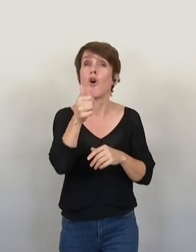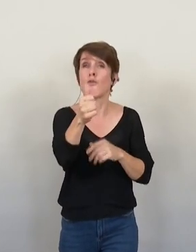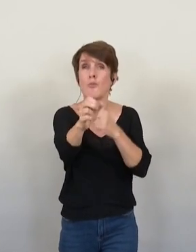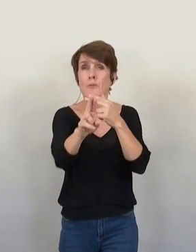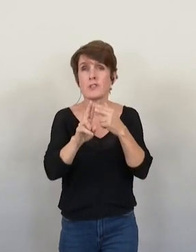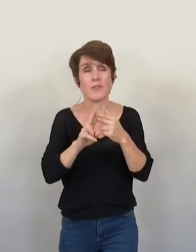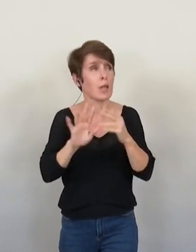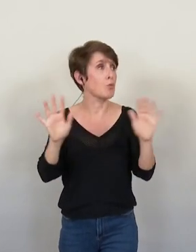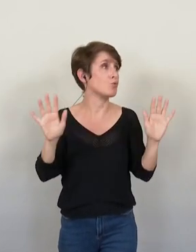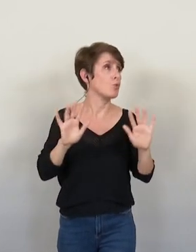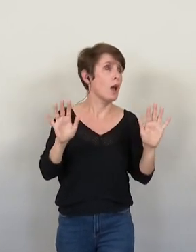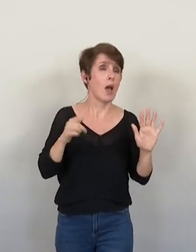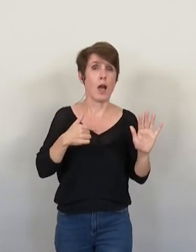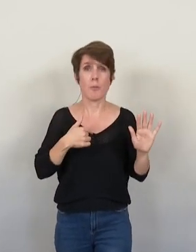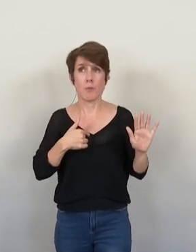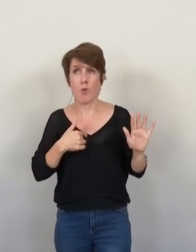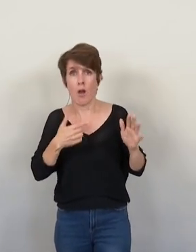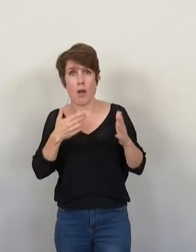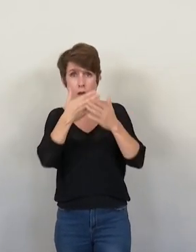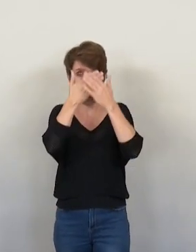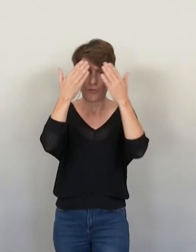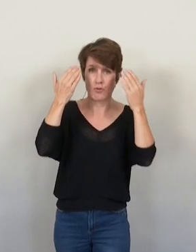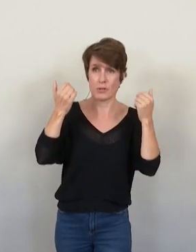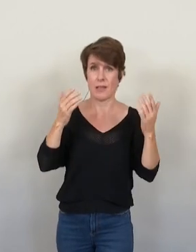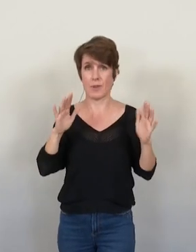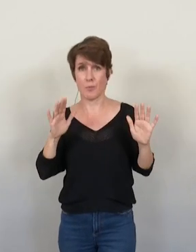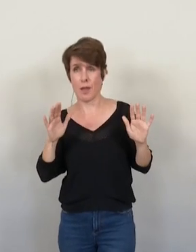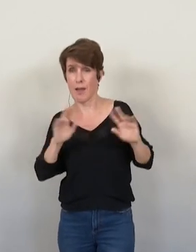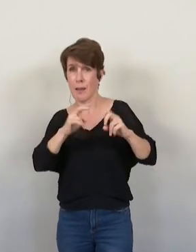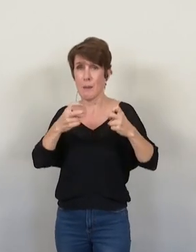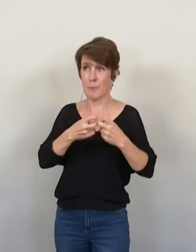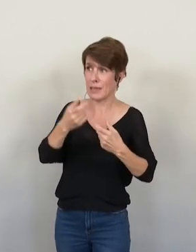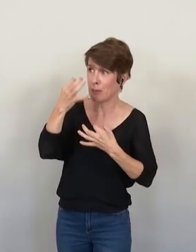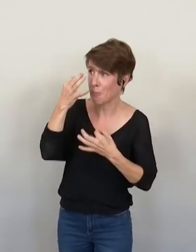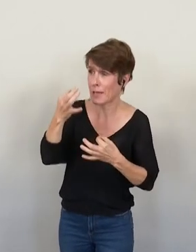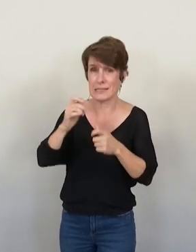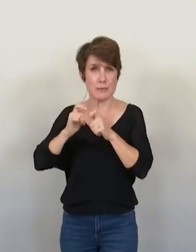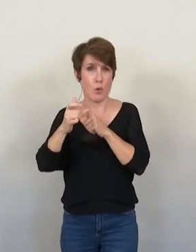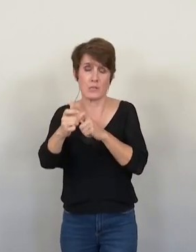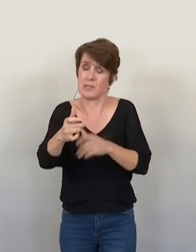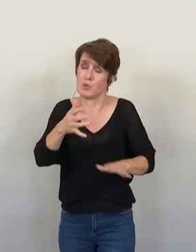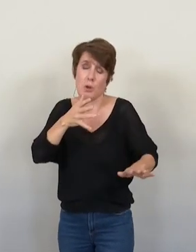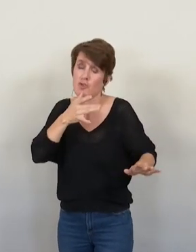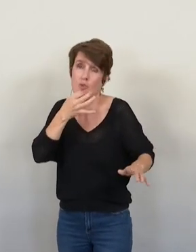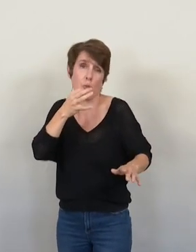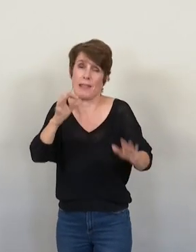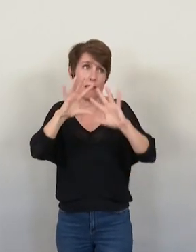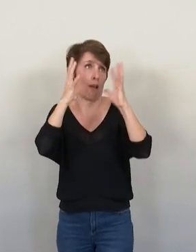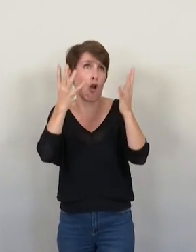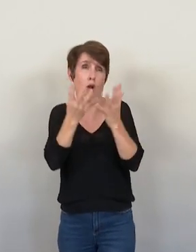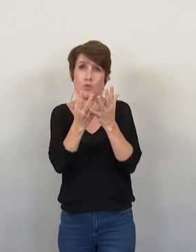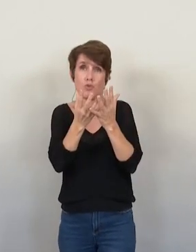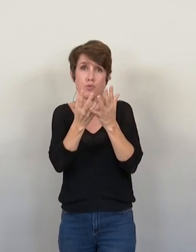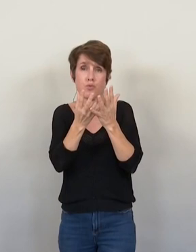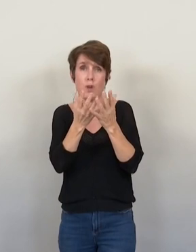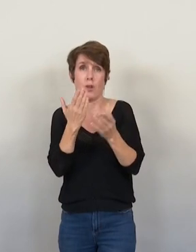pouiez pas livrer au grenoblois et donc à vos oppositions à forceuie les montants des coûts de la procédure juridique globale concernant la